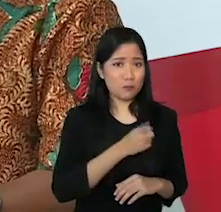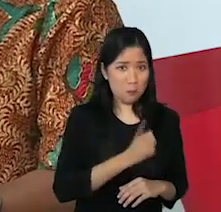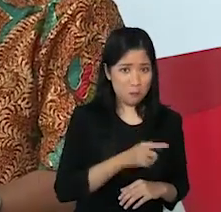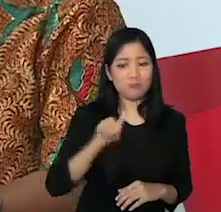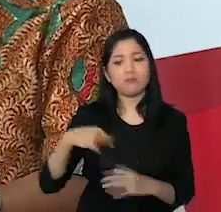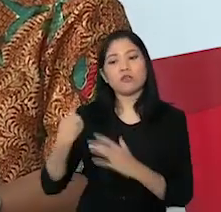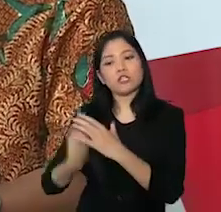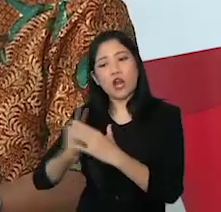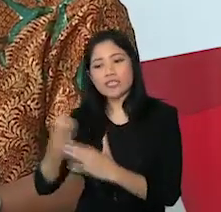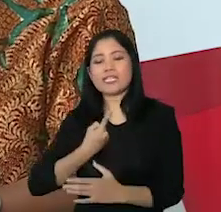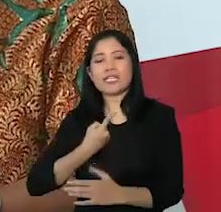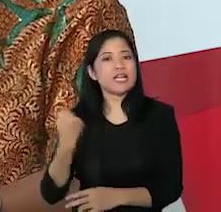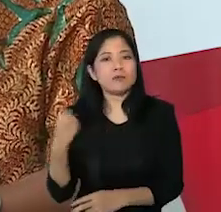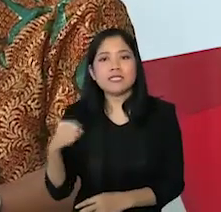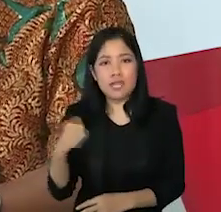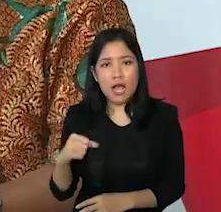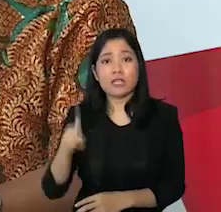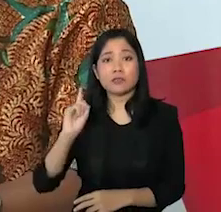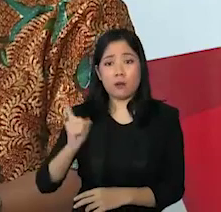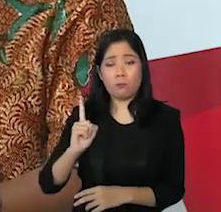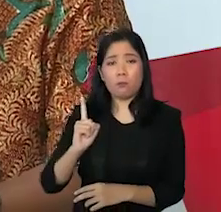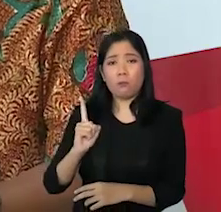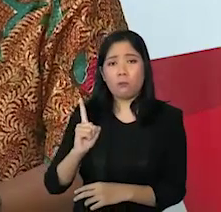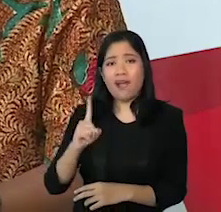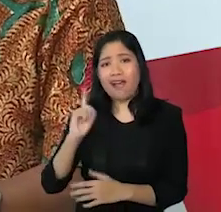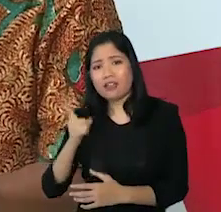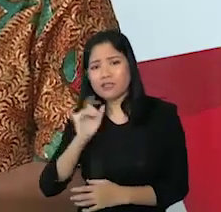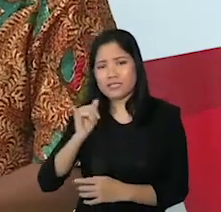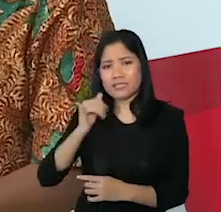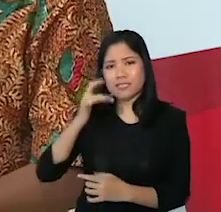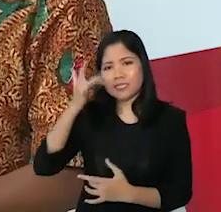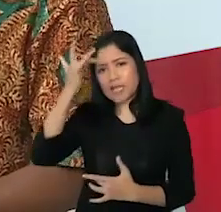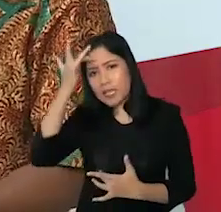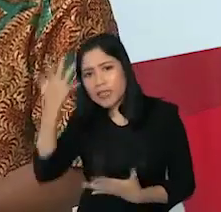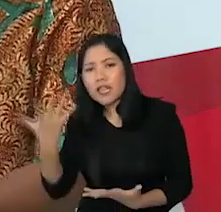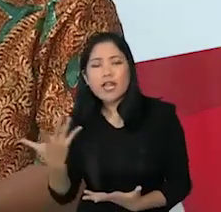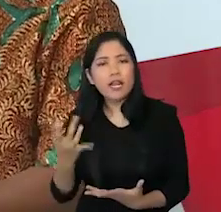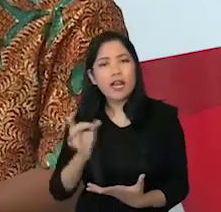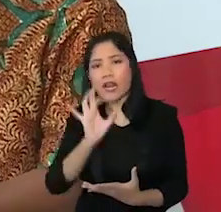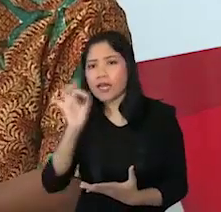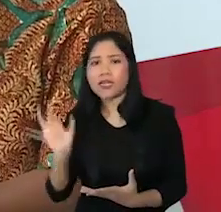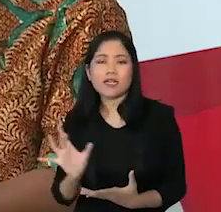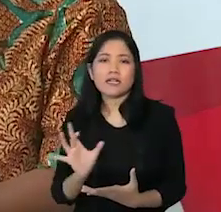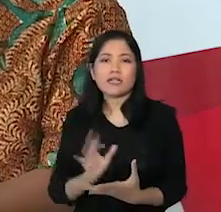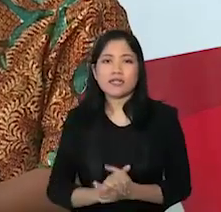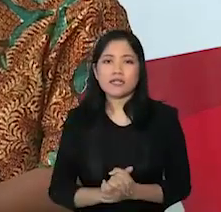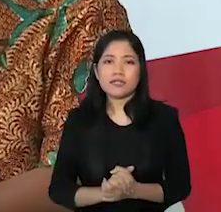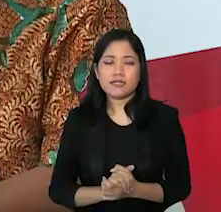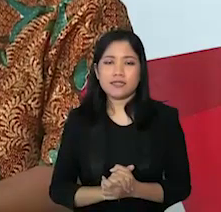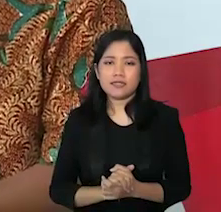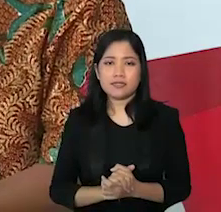mungkin dikerjakan karena ada tanda klinis yang membutuhkan layanan definitif di rumah